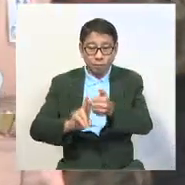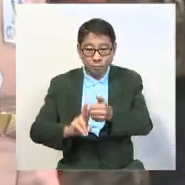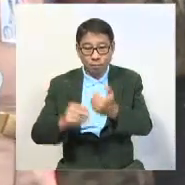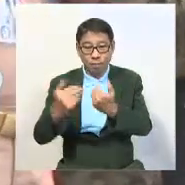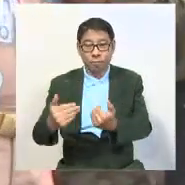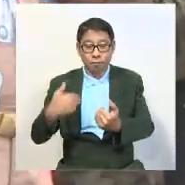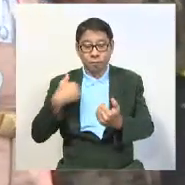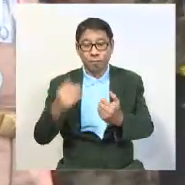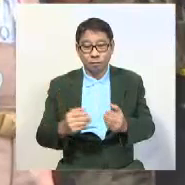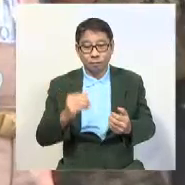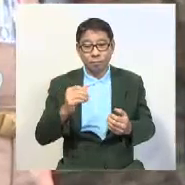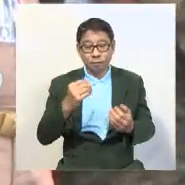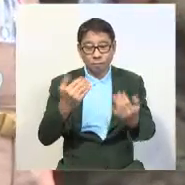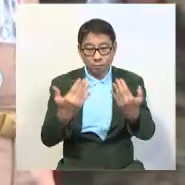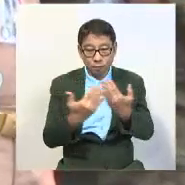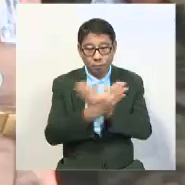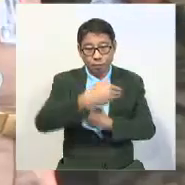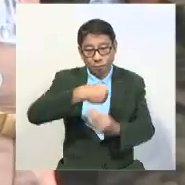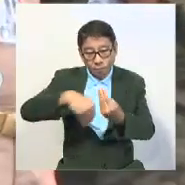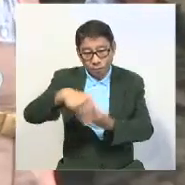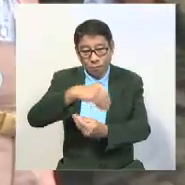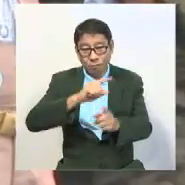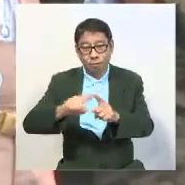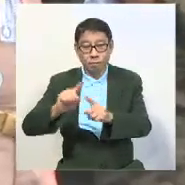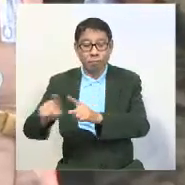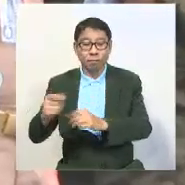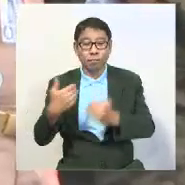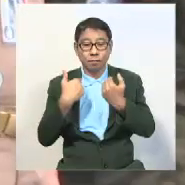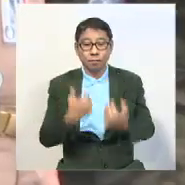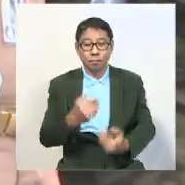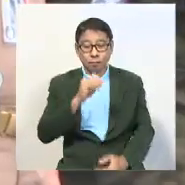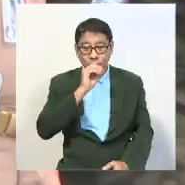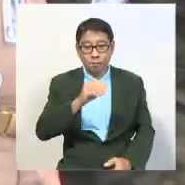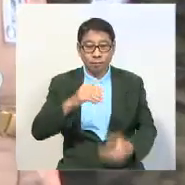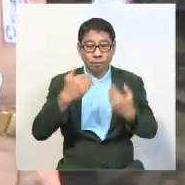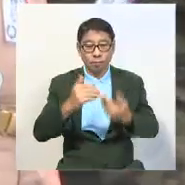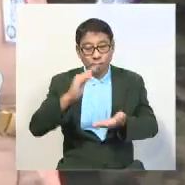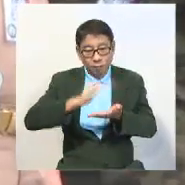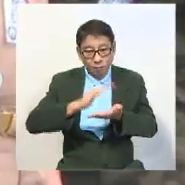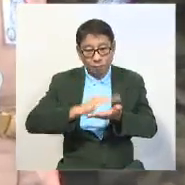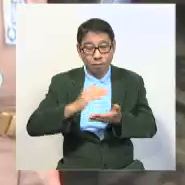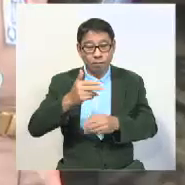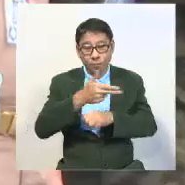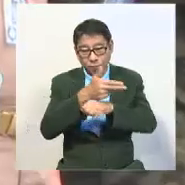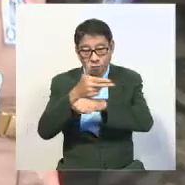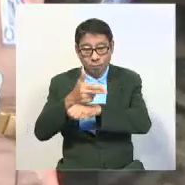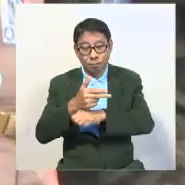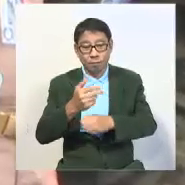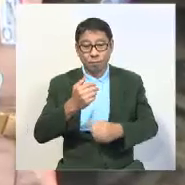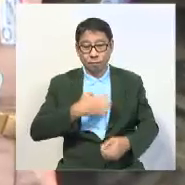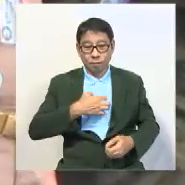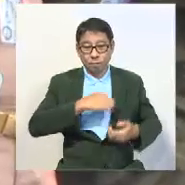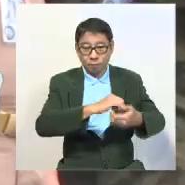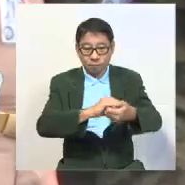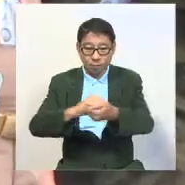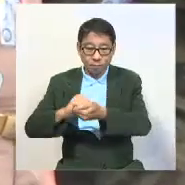ที่อาจจะเปลี่ยนแปลงไปได้ตามสถานการณ์วันนี้ที่มาอยู่ตรงนี้ก็ต้องบอกสื่อมวลชนต่างๆให้เข้าใจด้วยว่าเป็นการฝึกกันนี้เพื่อเป็นการบูรณาการร่วมกัน